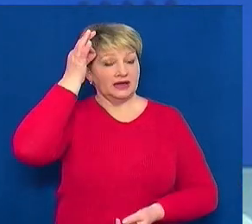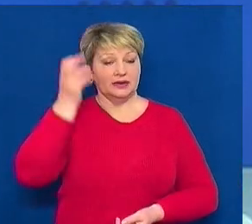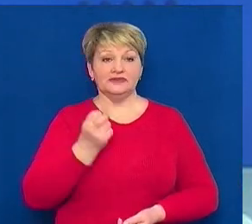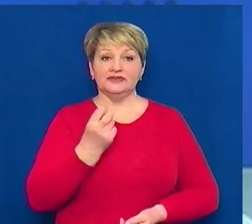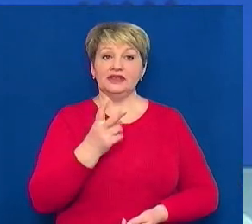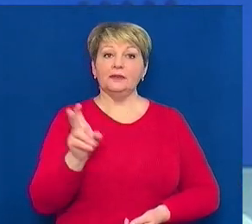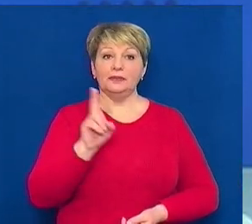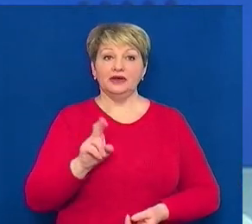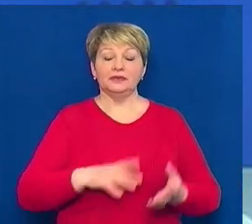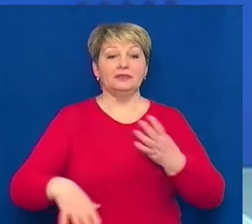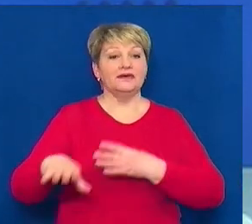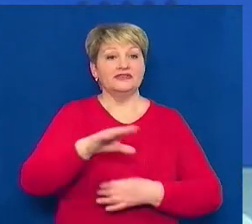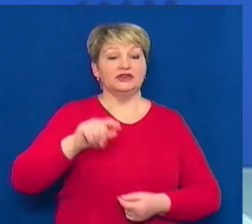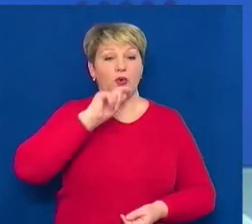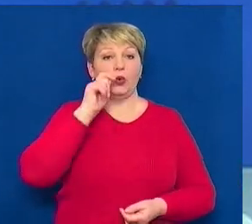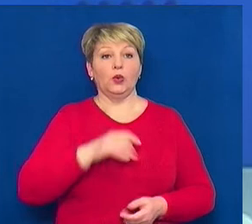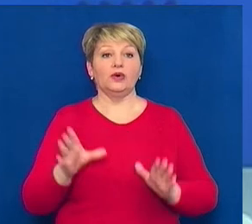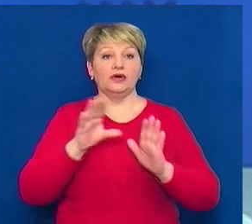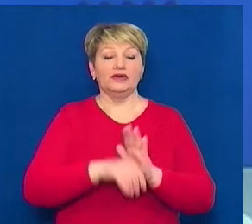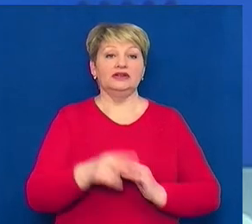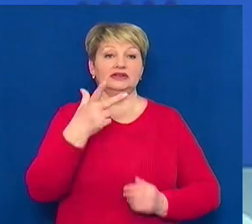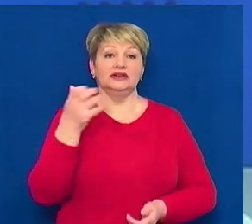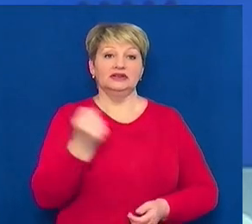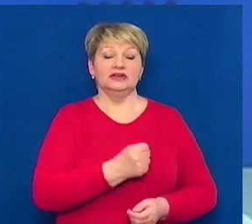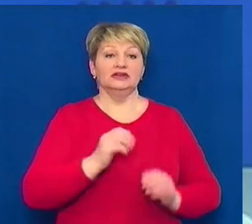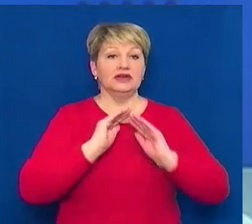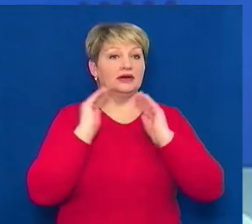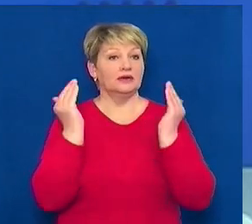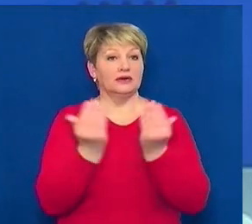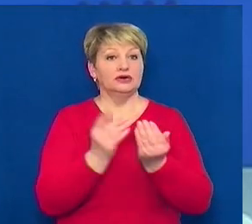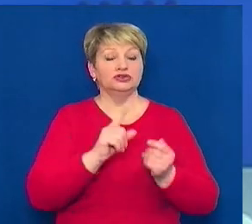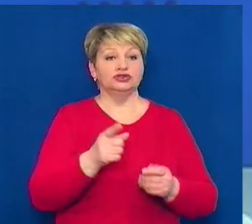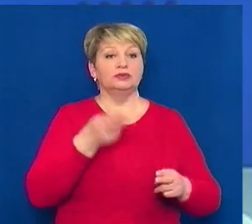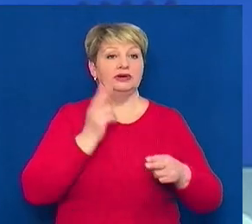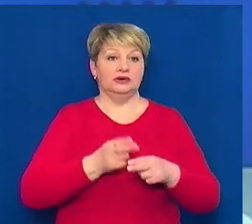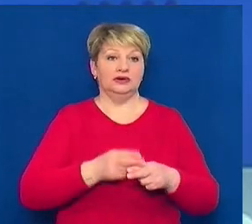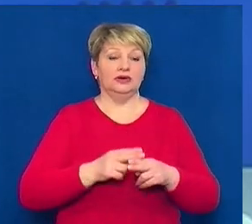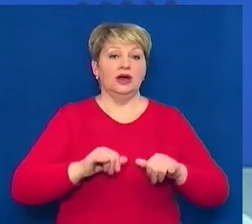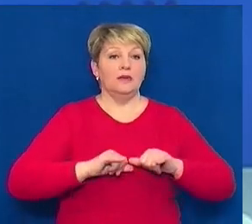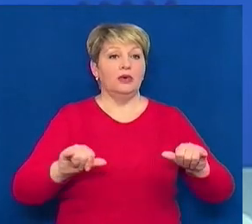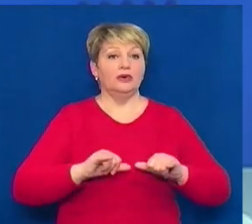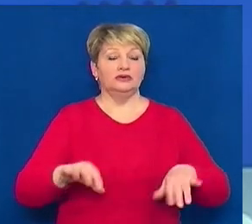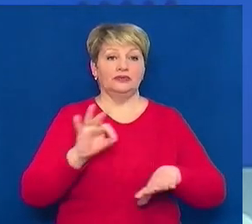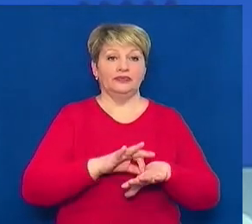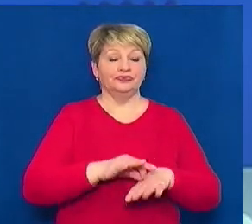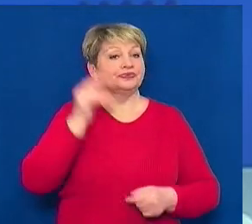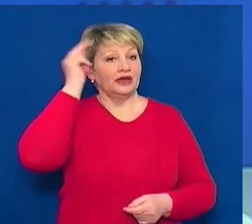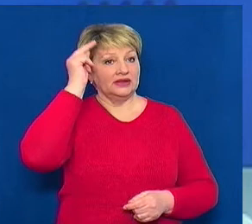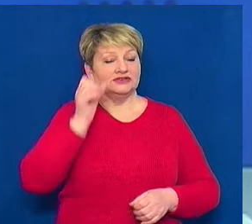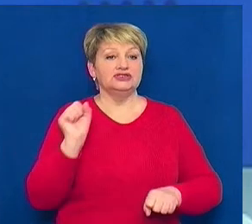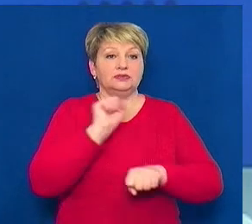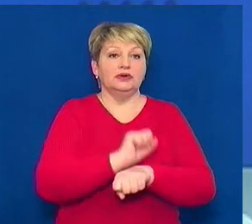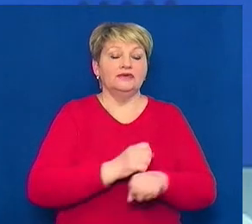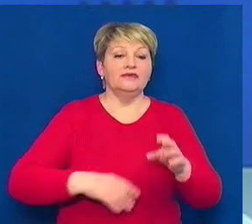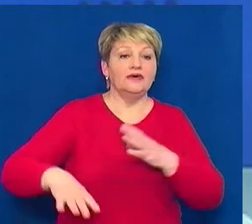12 березня по всій Україні увели тритижневий карантин, щоб попередити поширення коронавірусу. Навчання призупинили у всіх